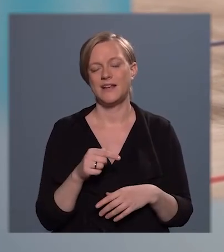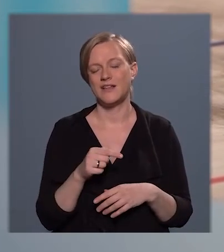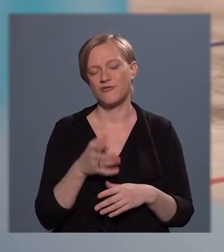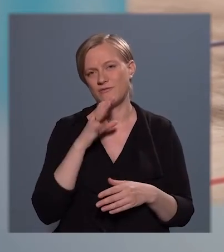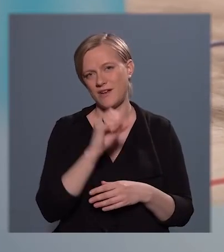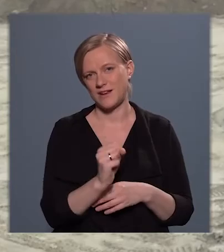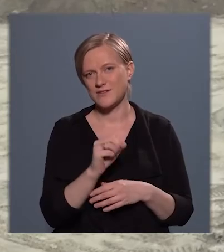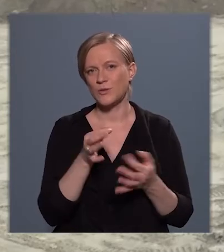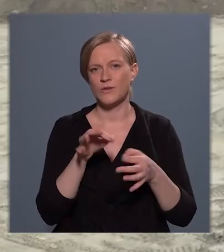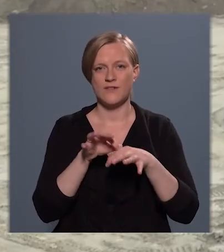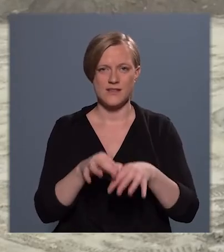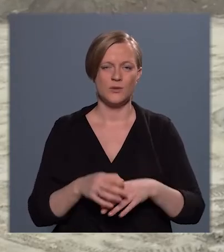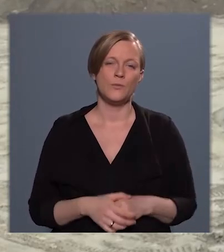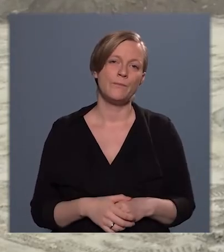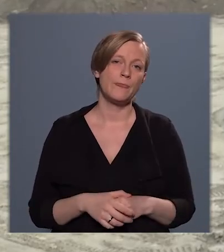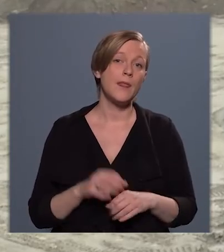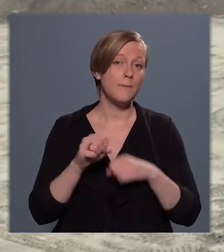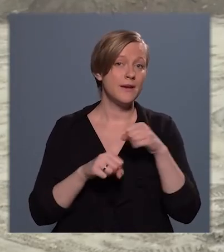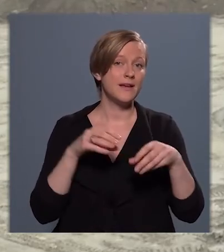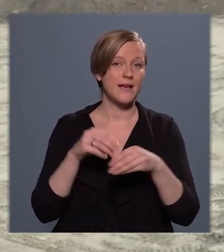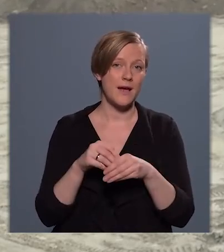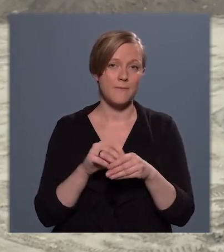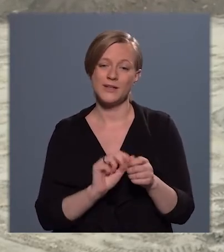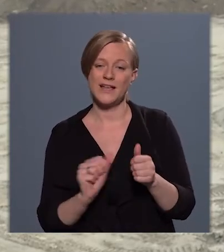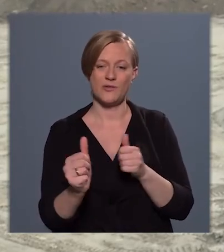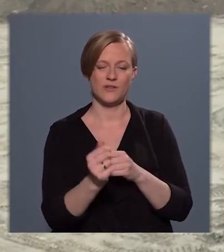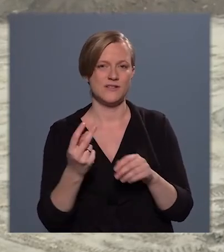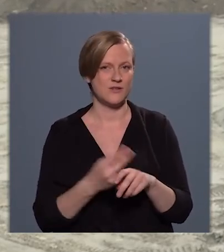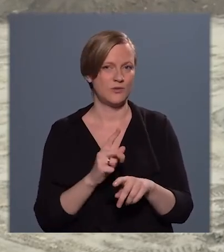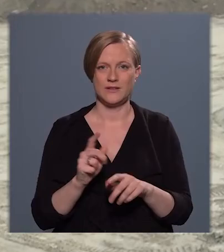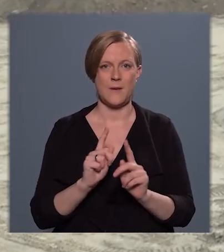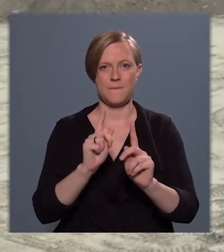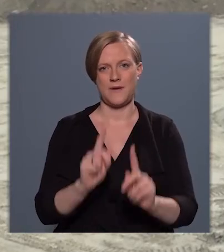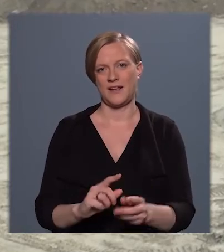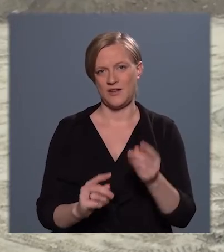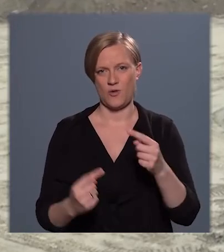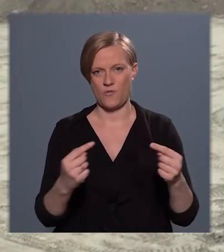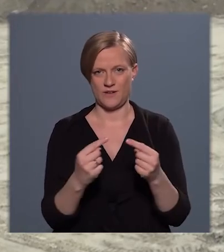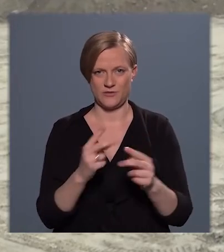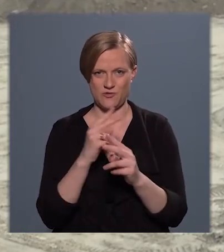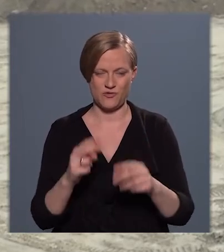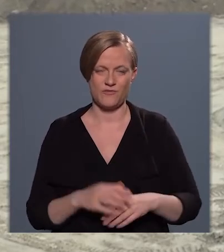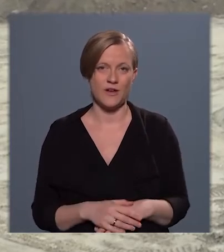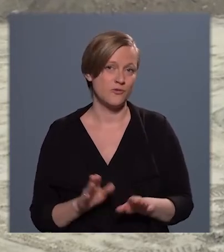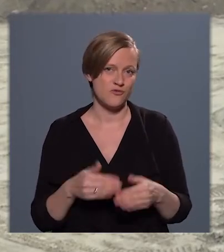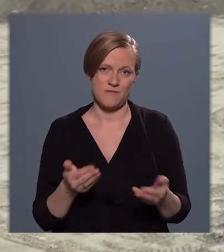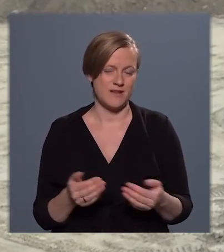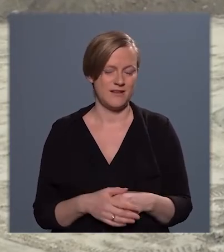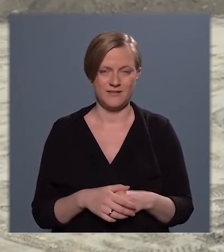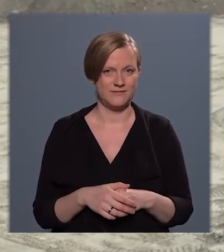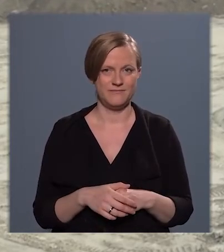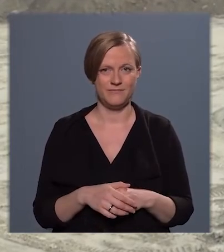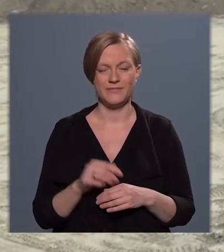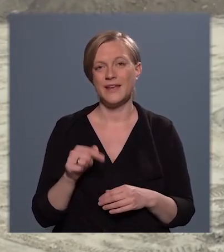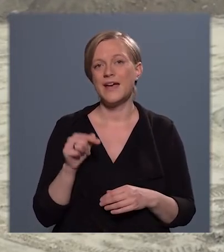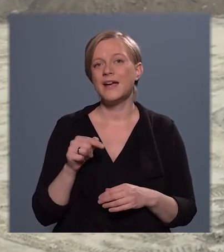az ügyvezető. A bringába kerülni szoktunk, nem megállni, ha konfliktus van, úgysem lehet. Tehát ez